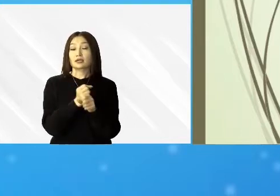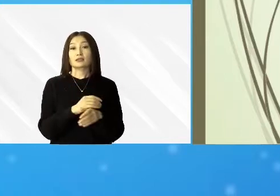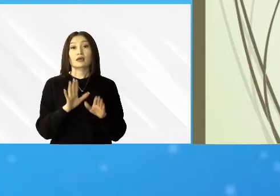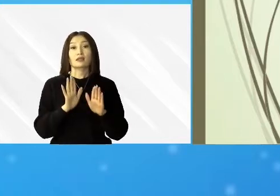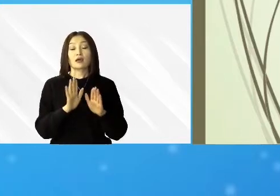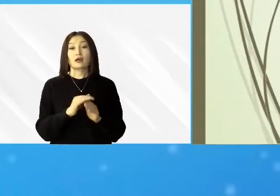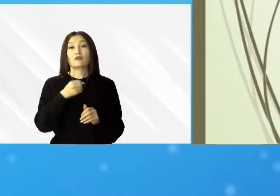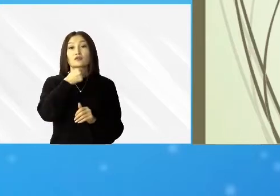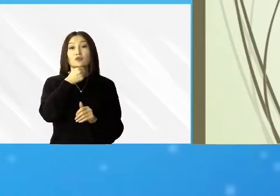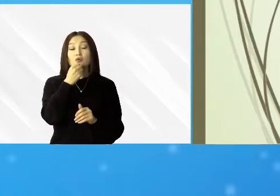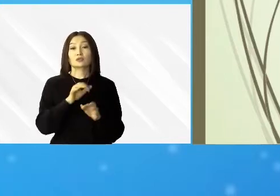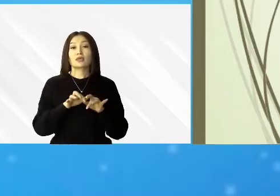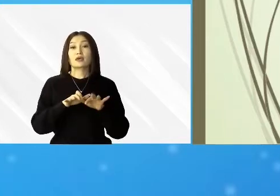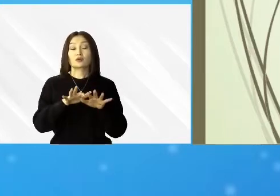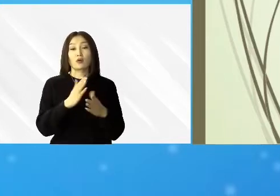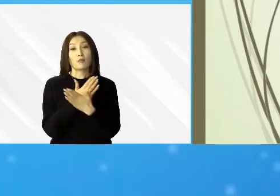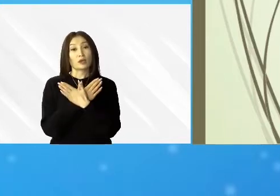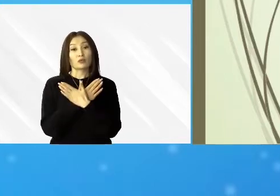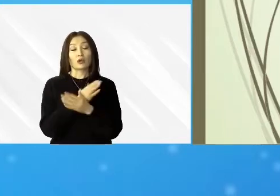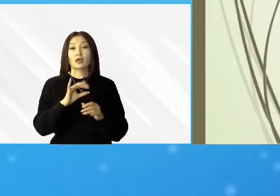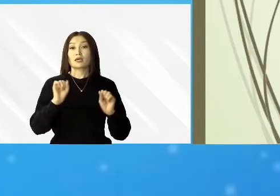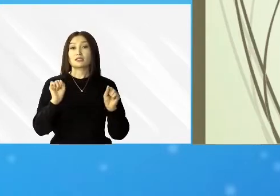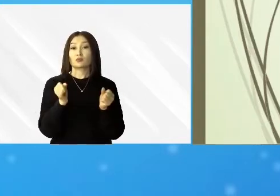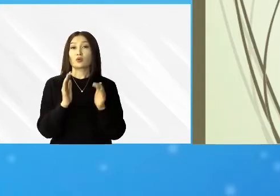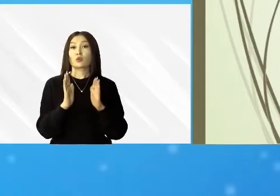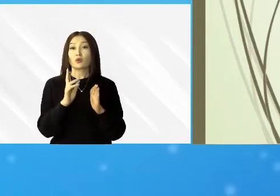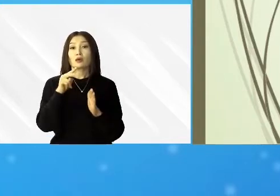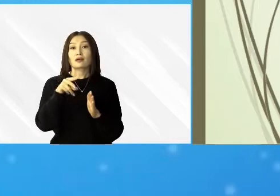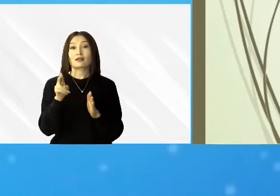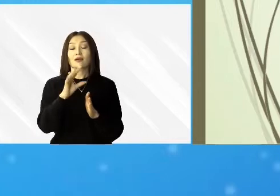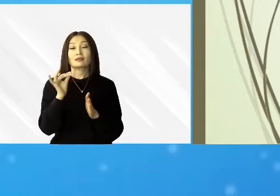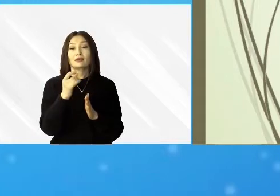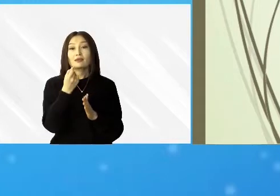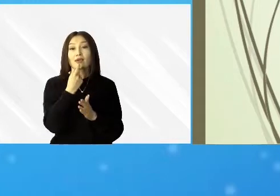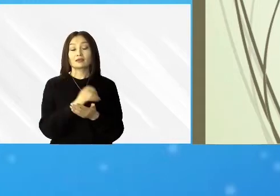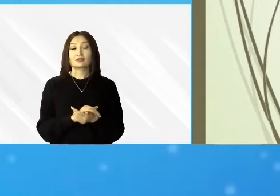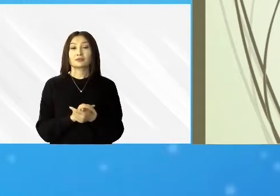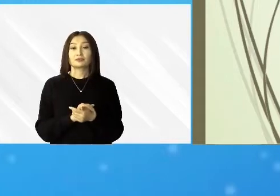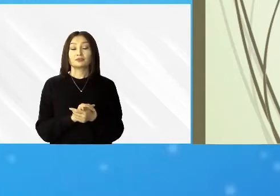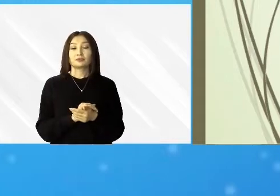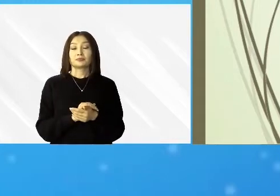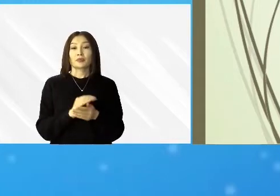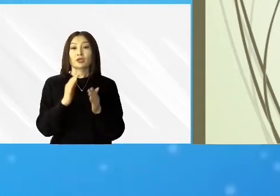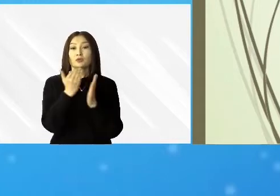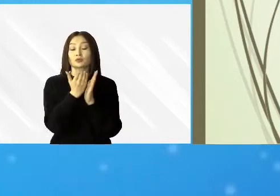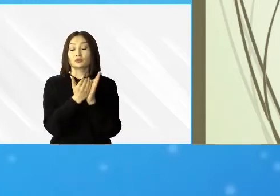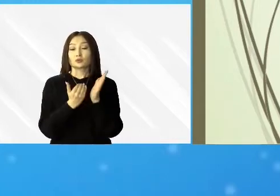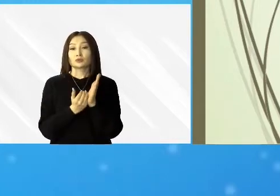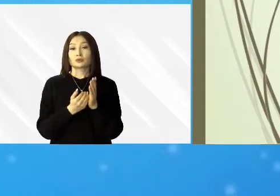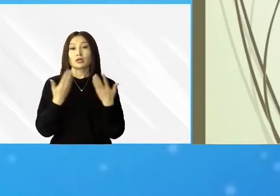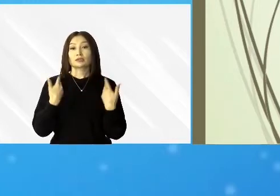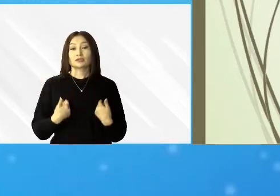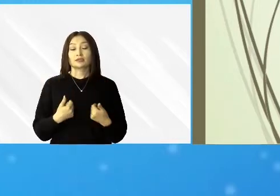так как взрослые насекомые погибают, а зимуют только кладки яиц. Структурная организация